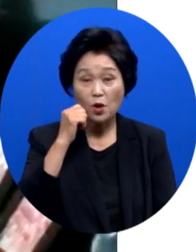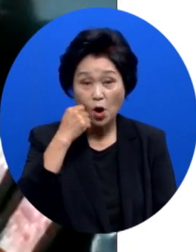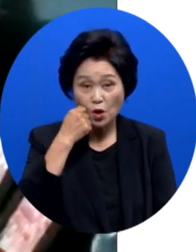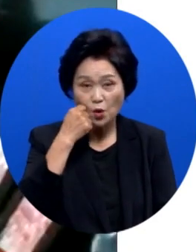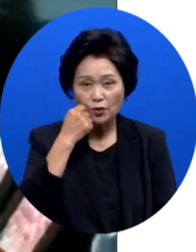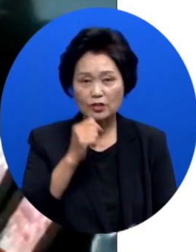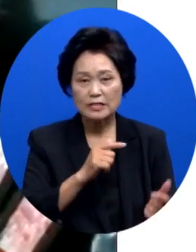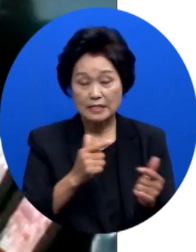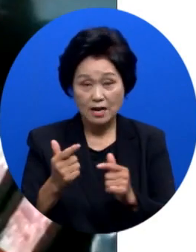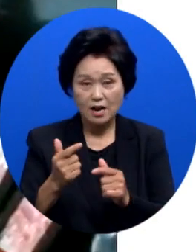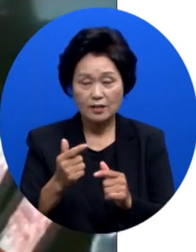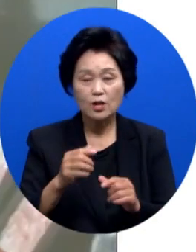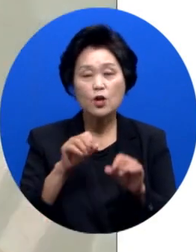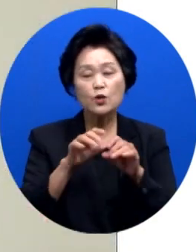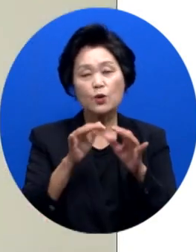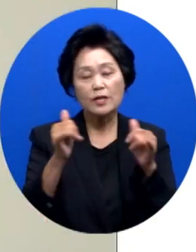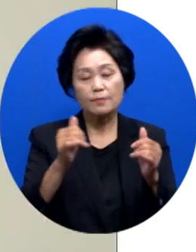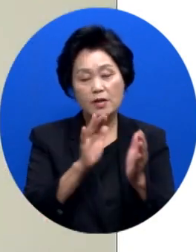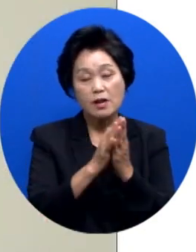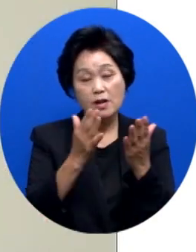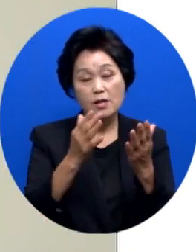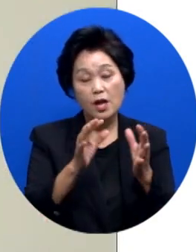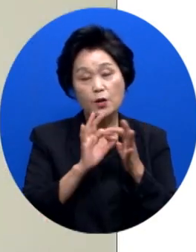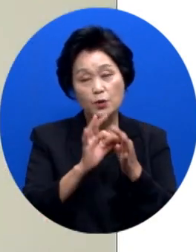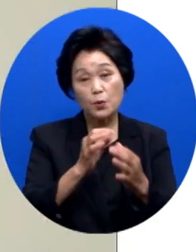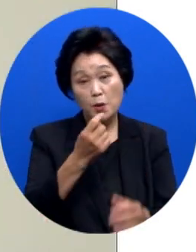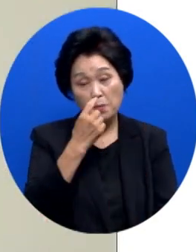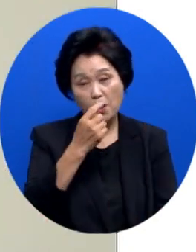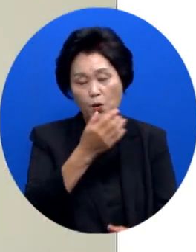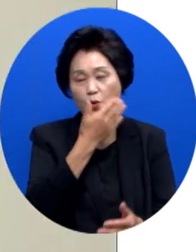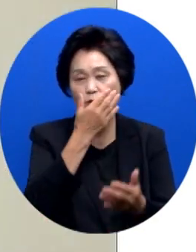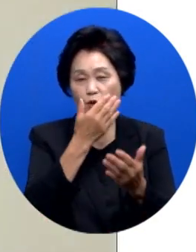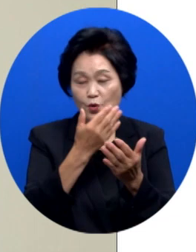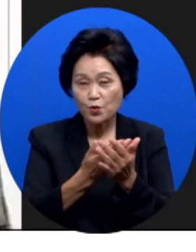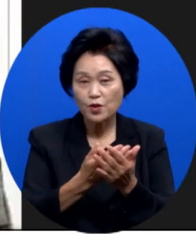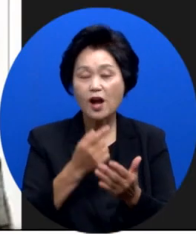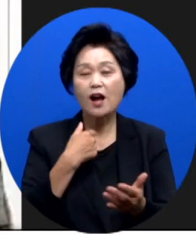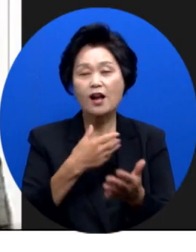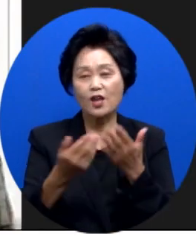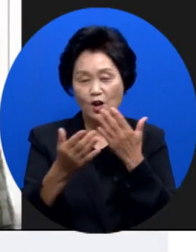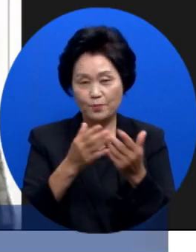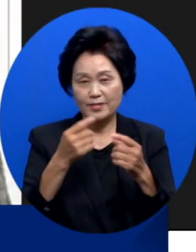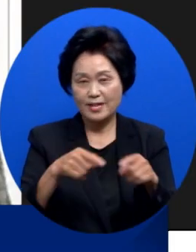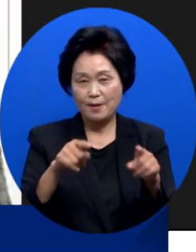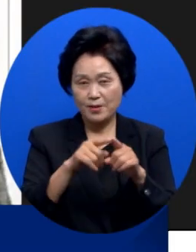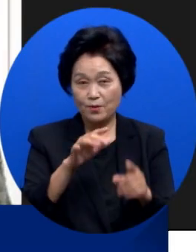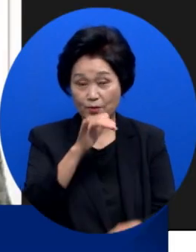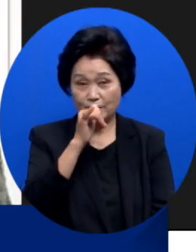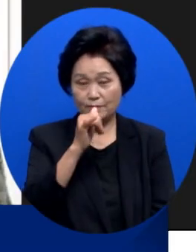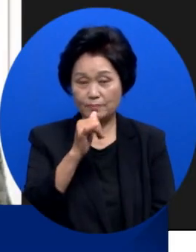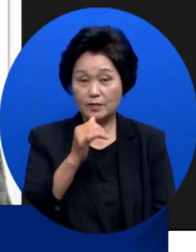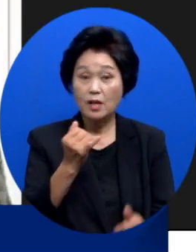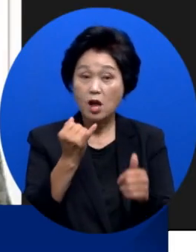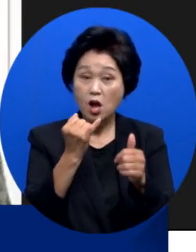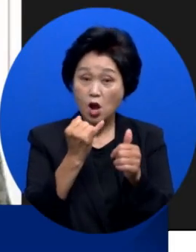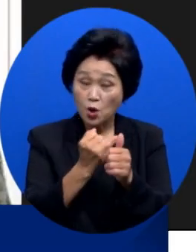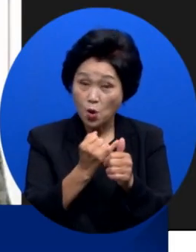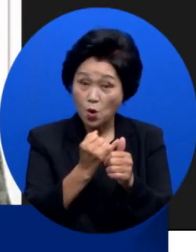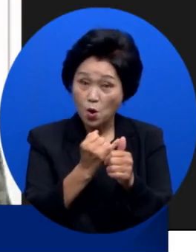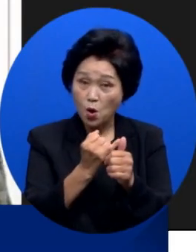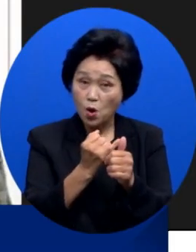책을 통해 배운 사소하지만 소중한 경험을 나가봅니다 후 결혼이라고 하는 주제를